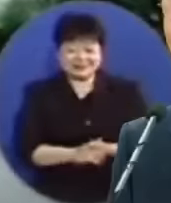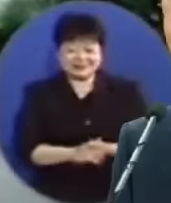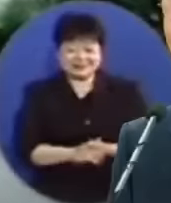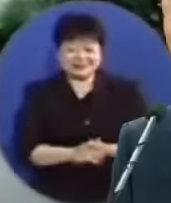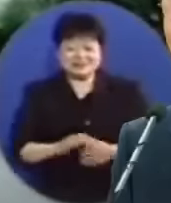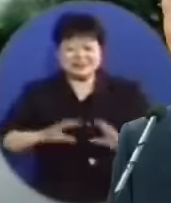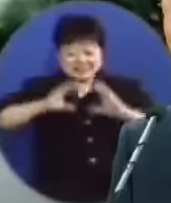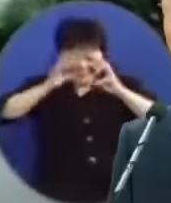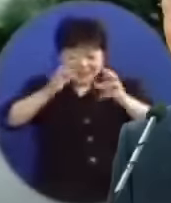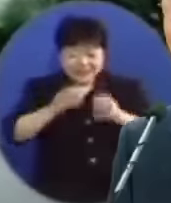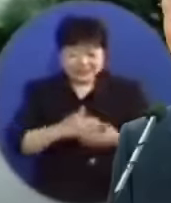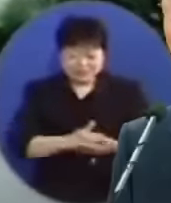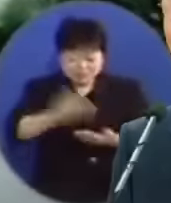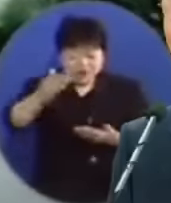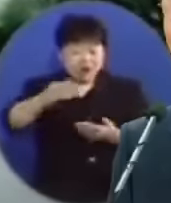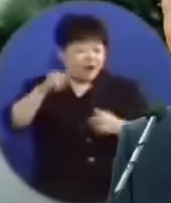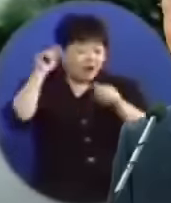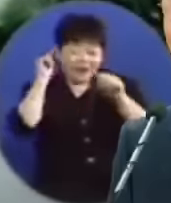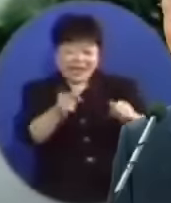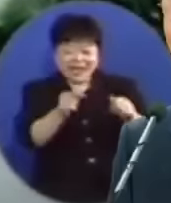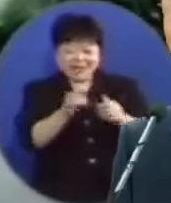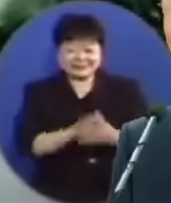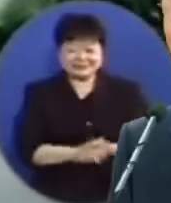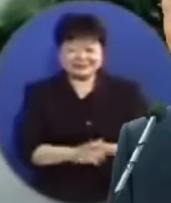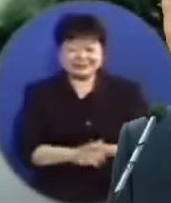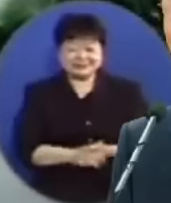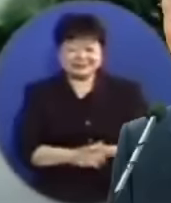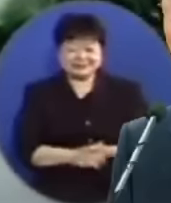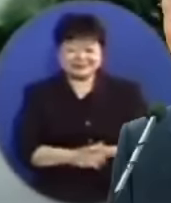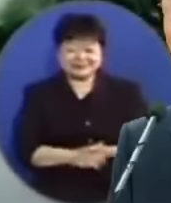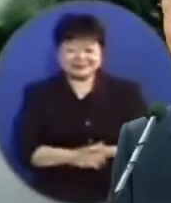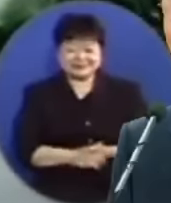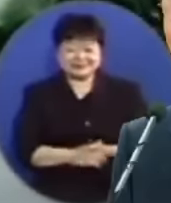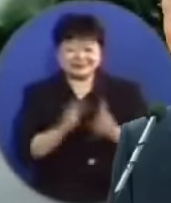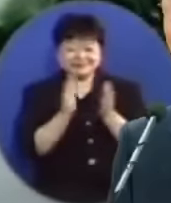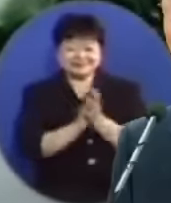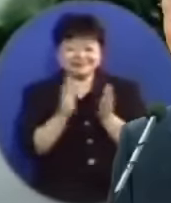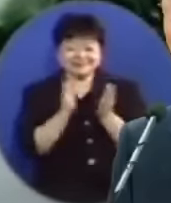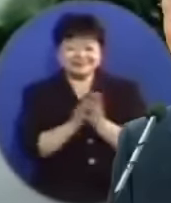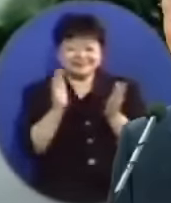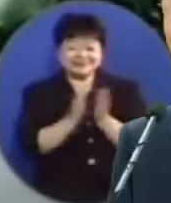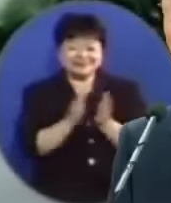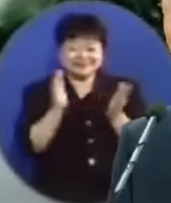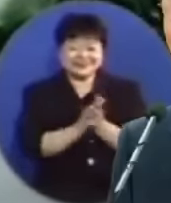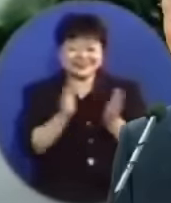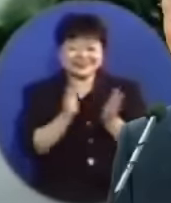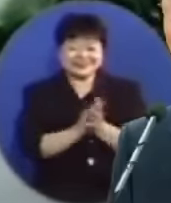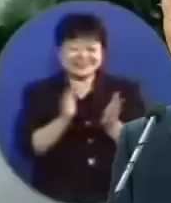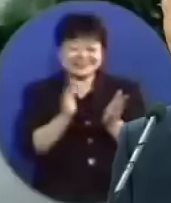우리 국가에서 물러가라.